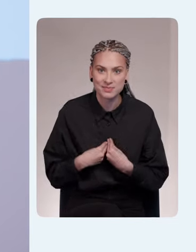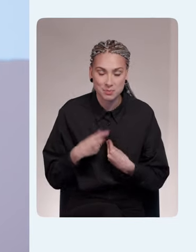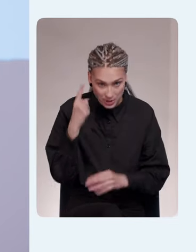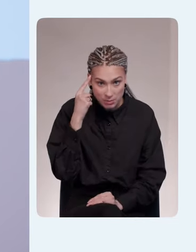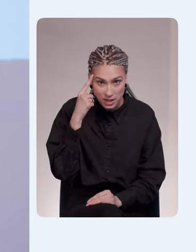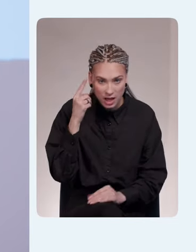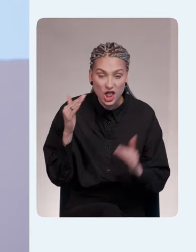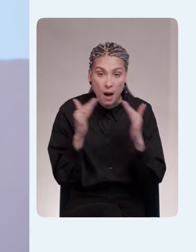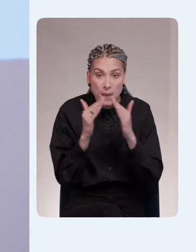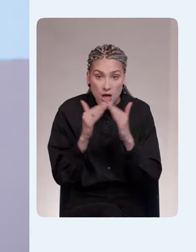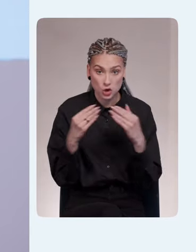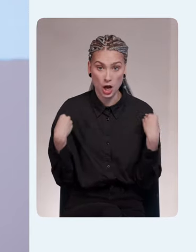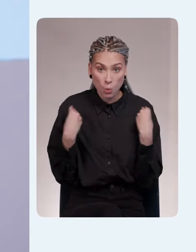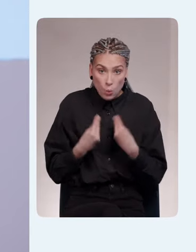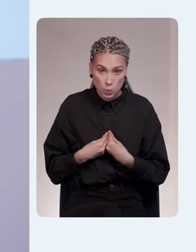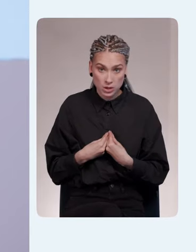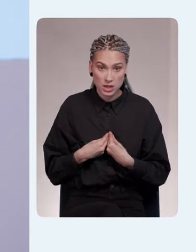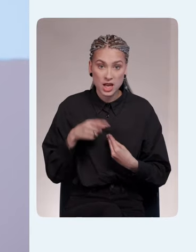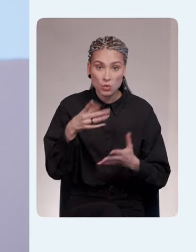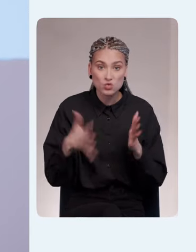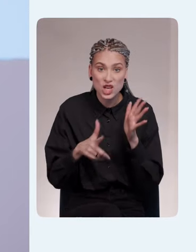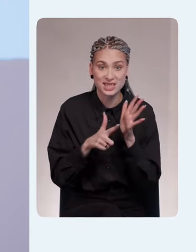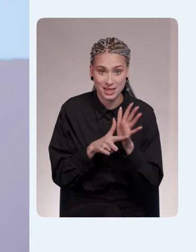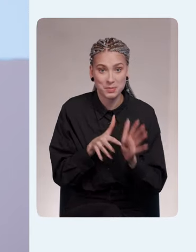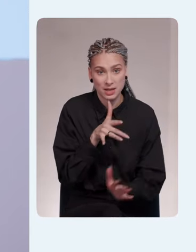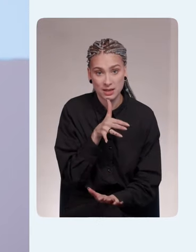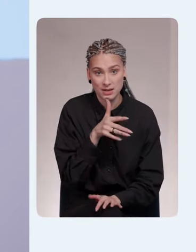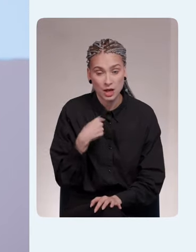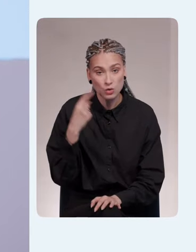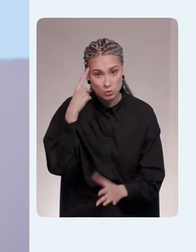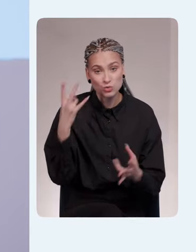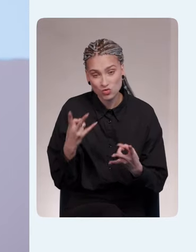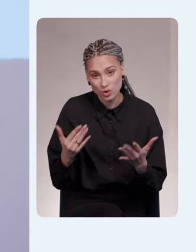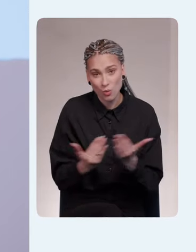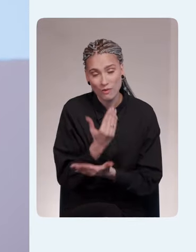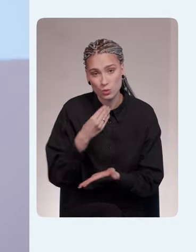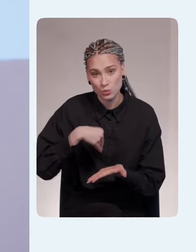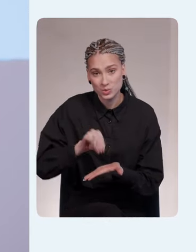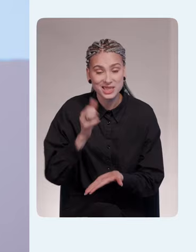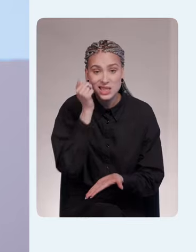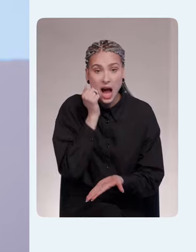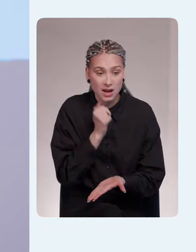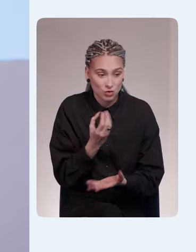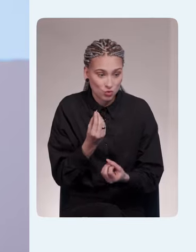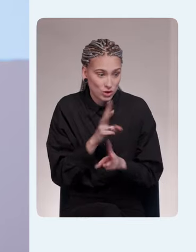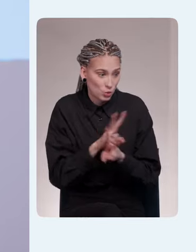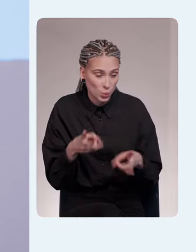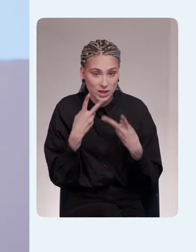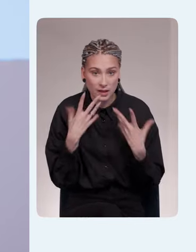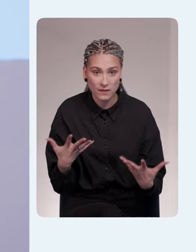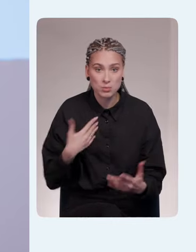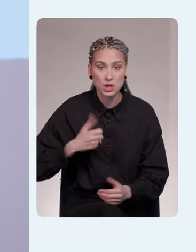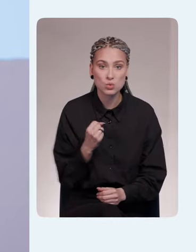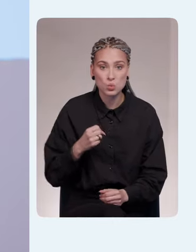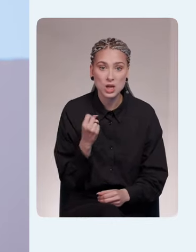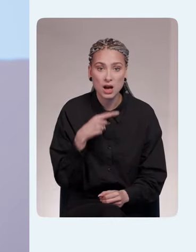Понимаете? Домашняя куртка. Ей уже 7 лет. Я думаю, надо новую купить. Но старую еще никто не видел. Мне друзья